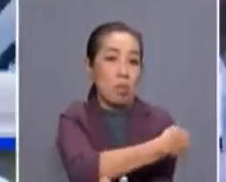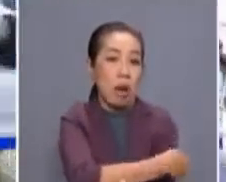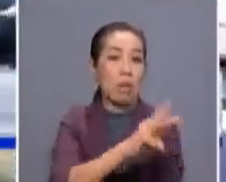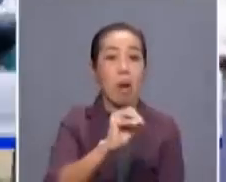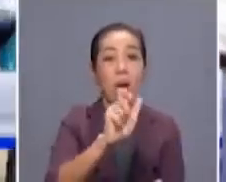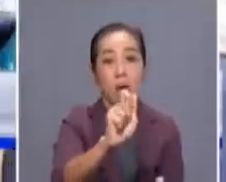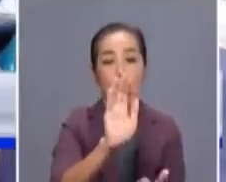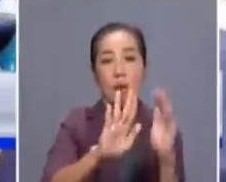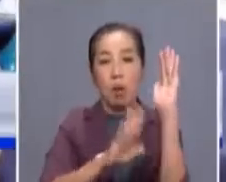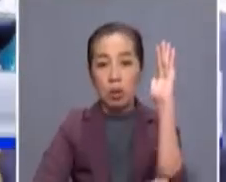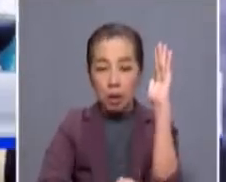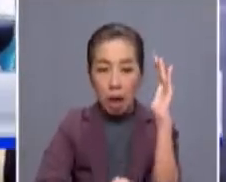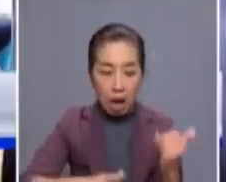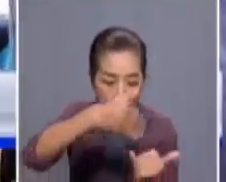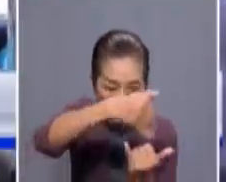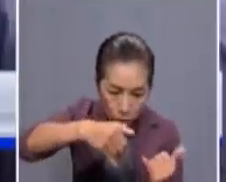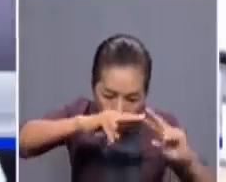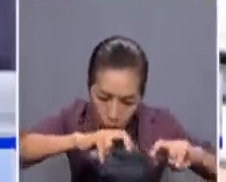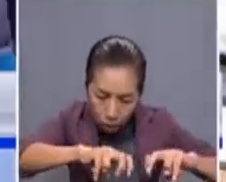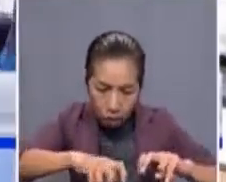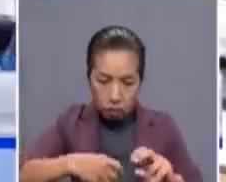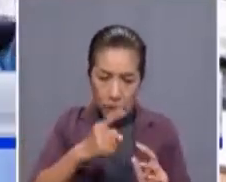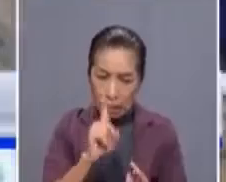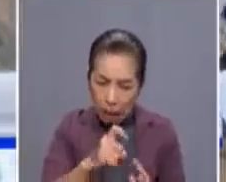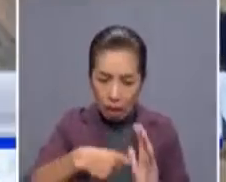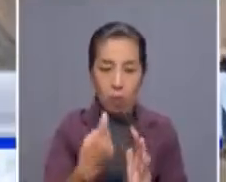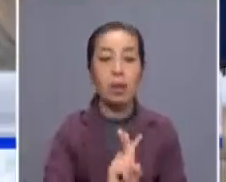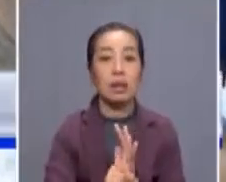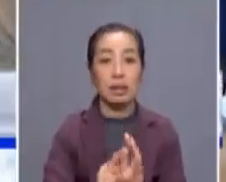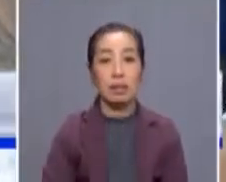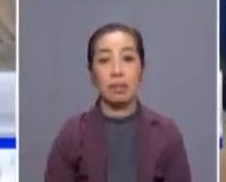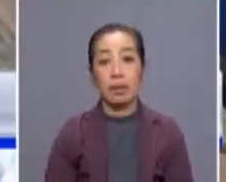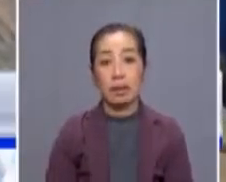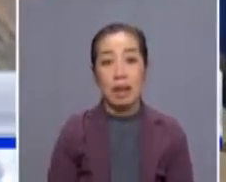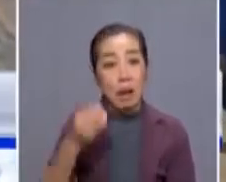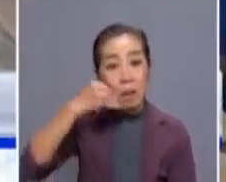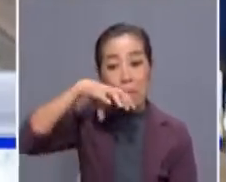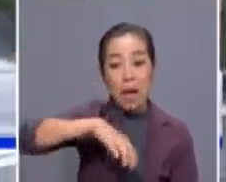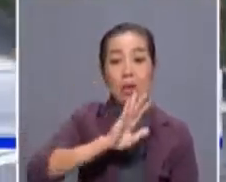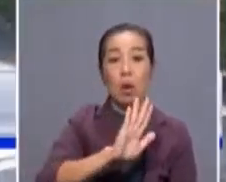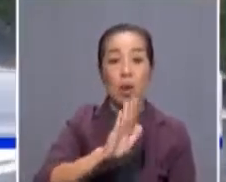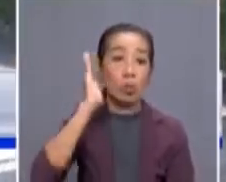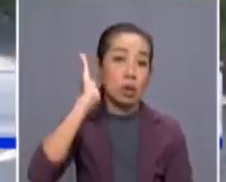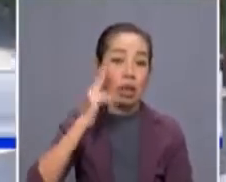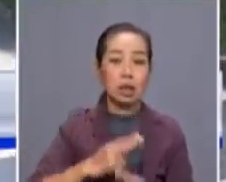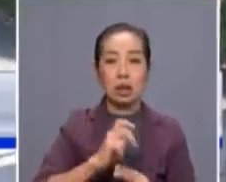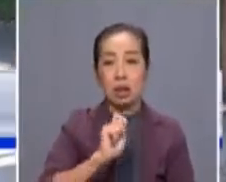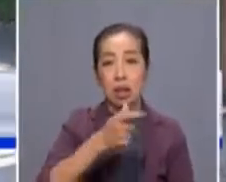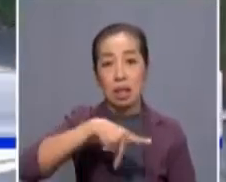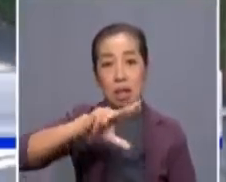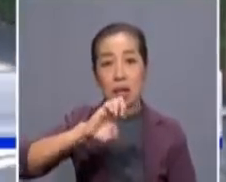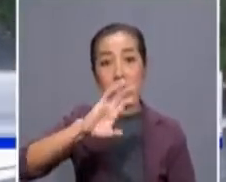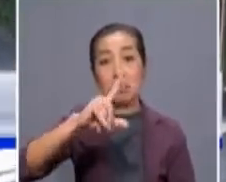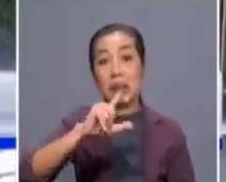เพื่อผ่าพิสูจน์หาสาเหตุการตายที่แท้จริงแล้วขณะเดียวกันวันนี้ที่บ้านของนายกแจ็คนายอภิชิตเนี่ยนะคะบรรยากาศเป็นไปอย่างเ